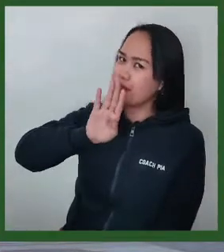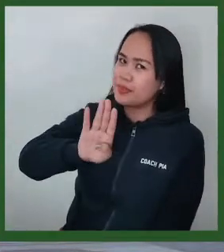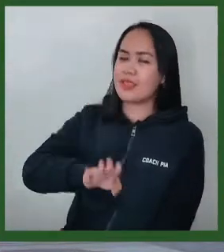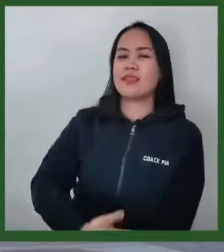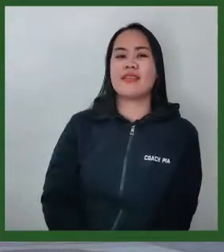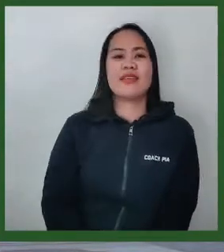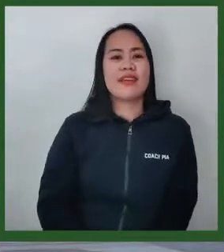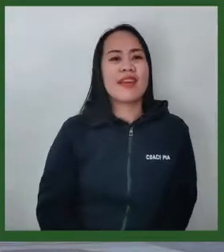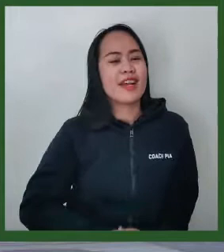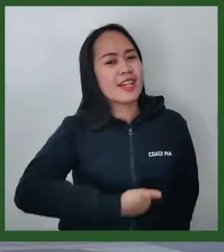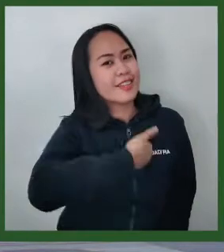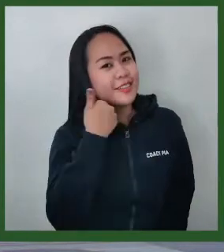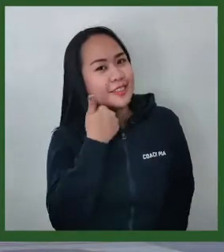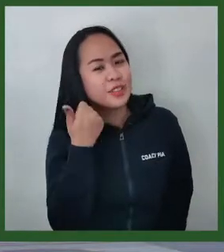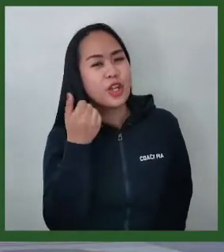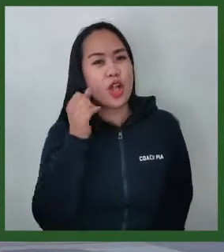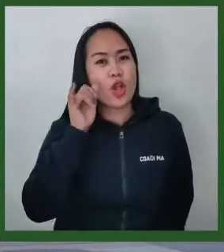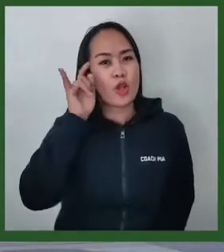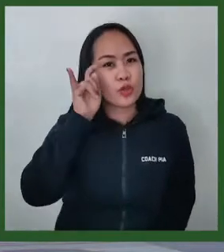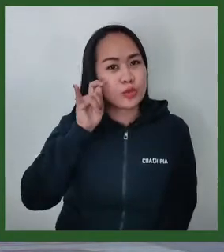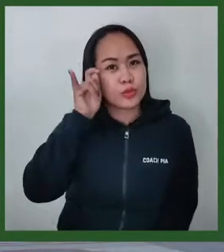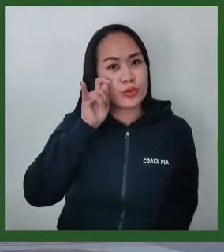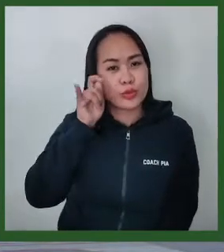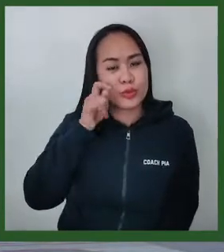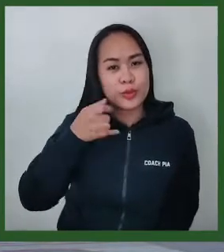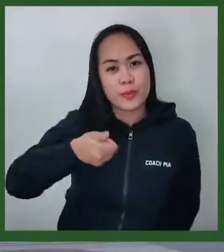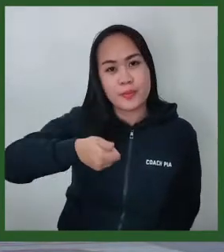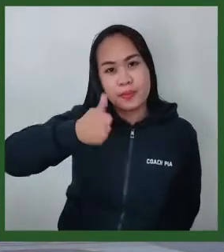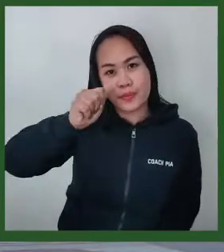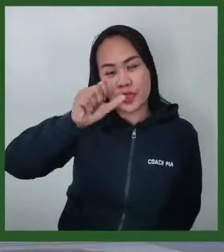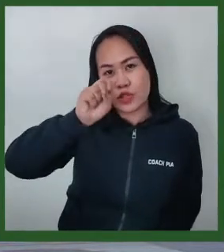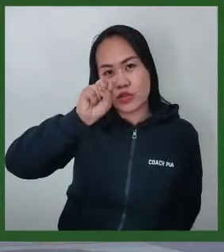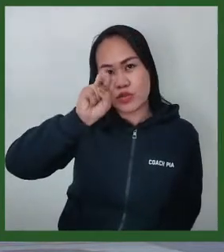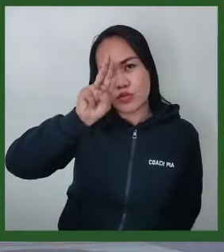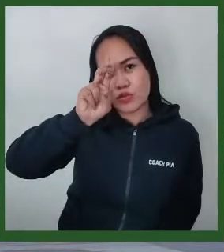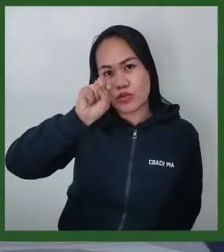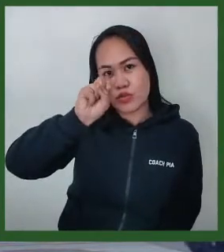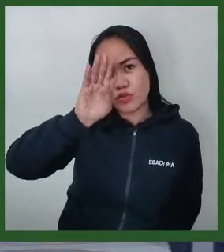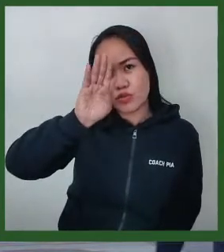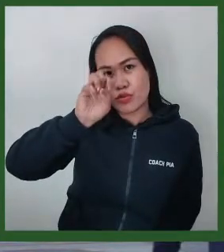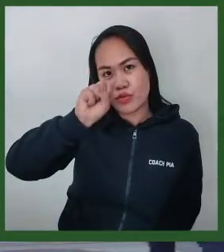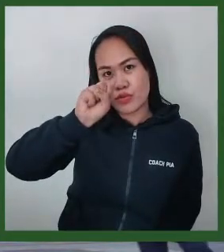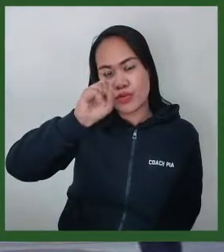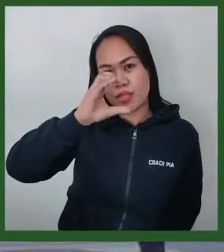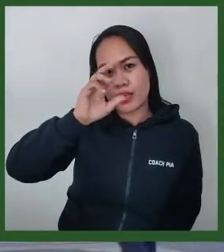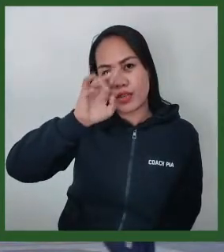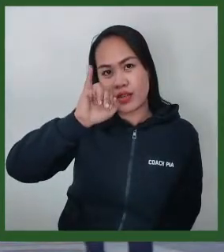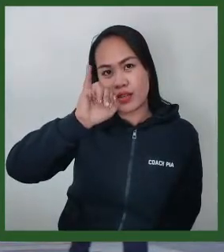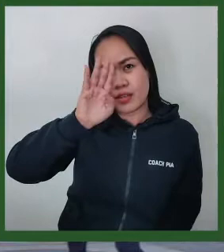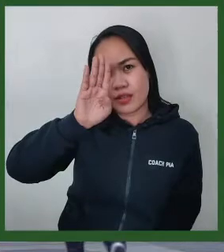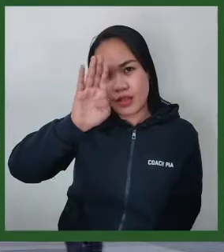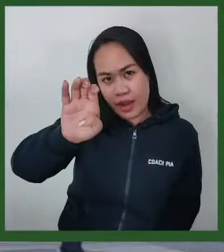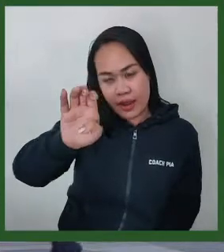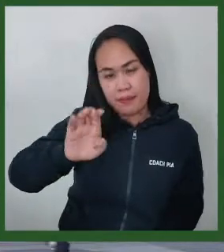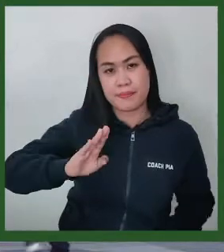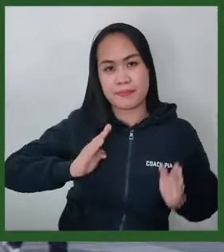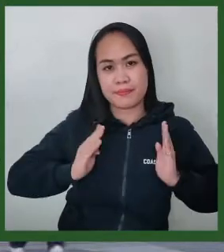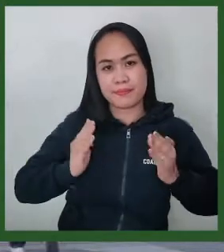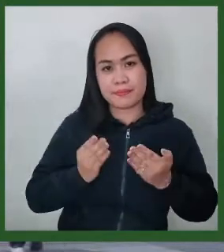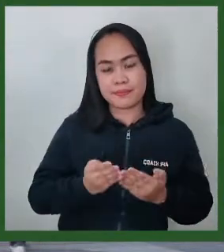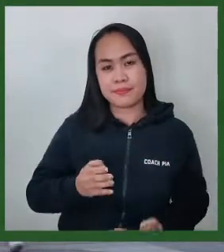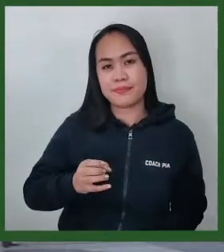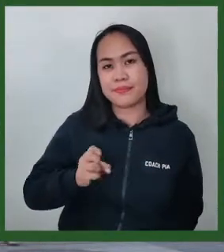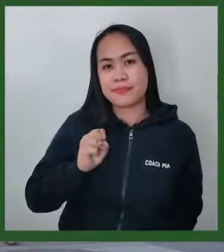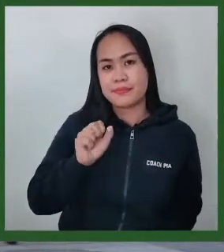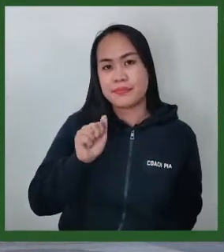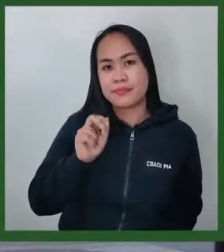at ating i-subscribe, mag-subscribe sa ating YouTube channel na Barangay San Antonio, Pasig City. So, nang sa ganun, mas